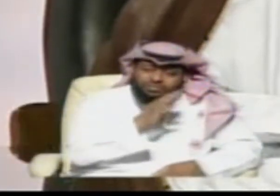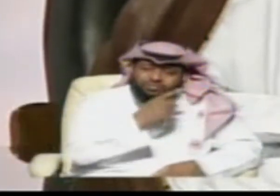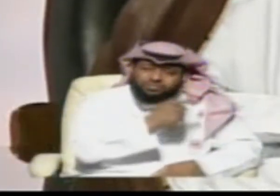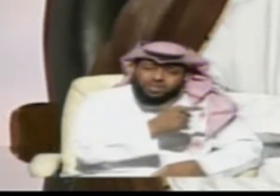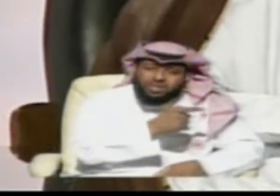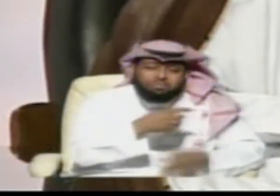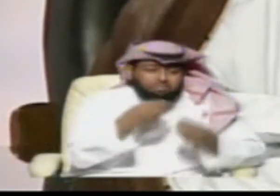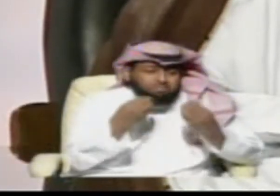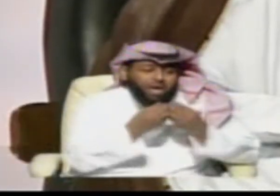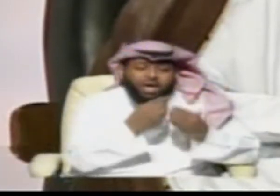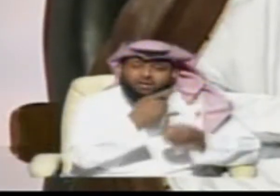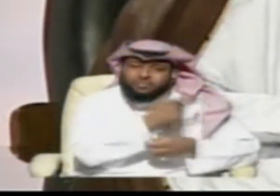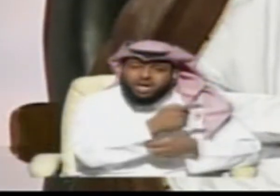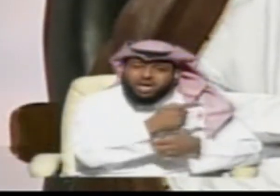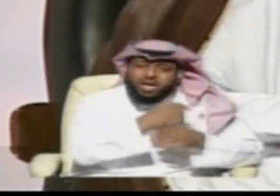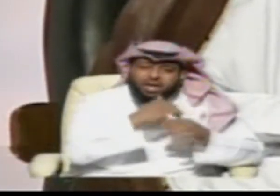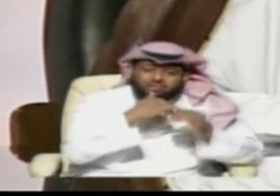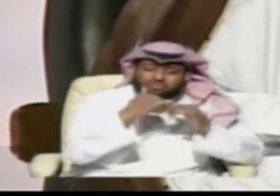طريقهم،